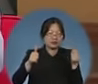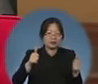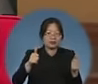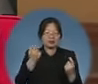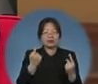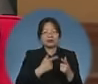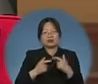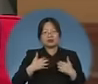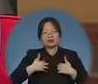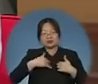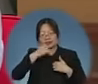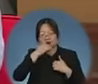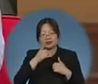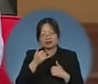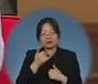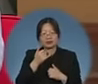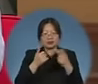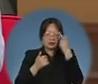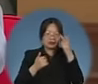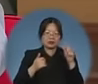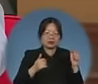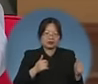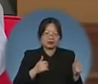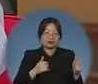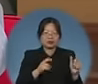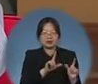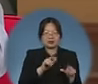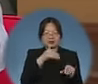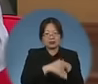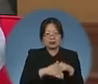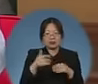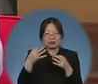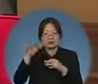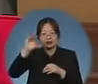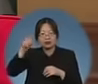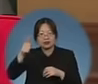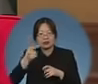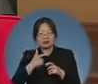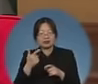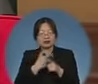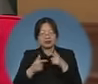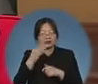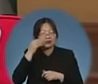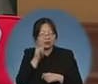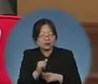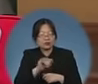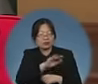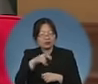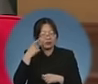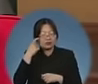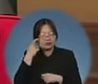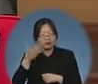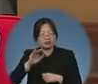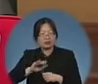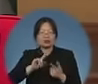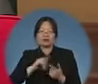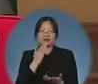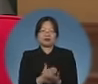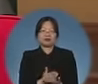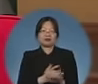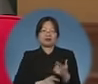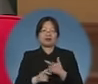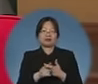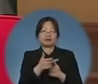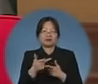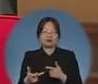해피하더라. 이게 최부장의 라이프가 항상 김부장보다 술술 풀린다고 자꾸 생각을 하는 게 우리의 생각인데 그것보다는